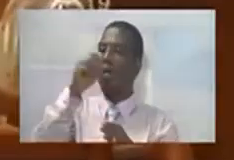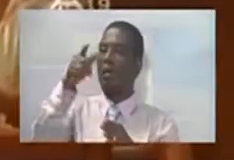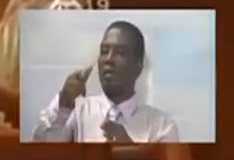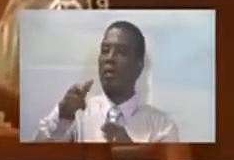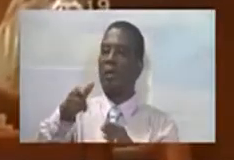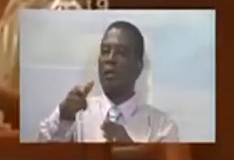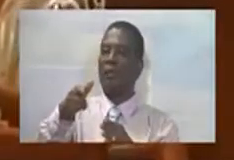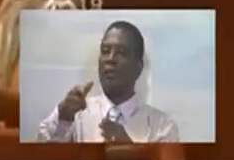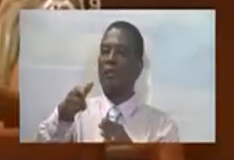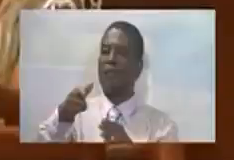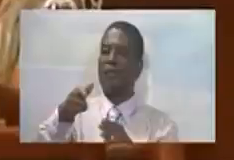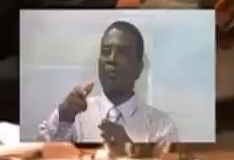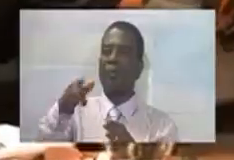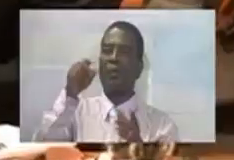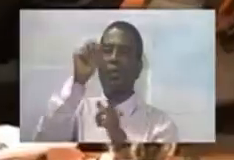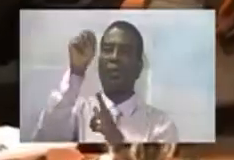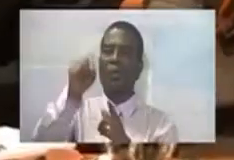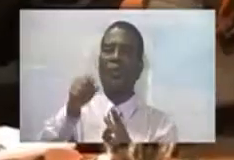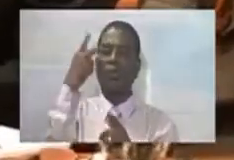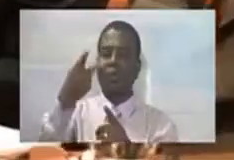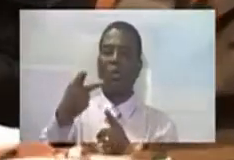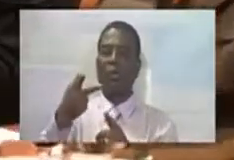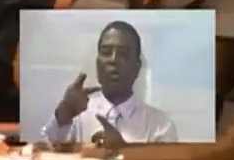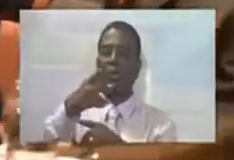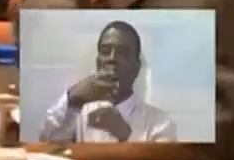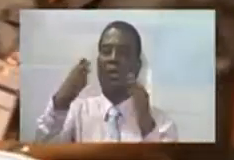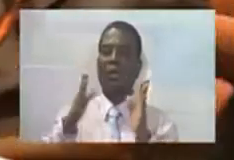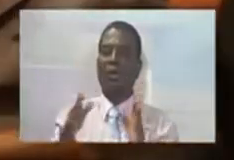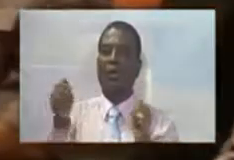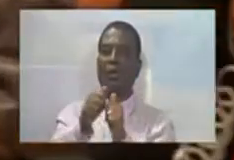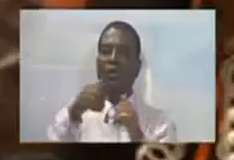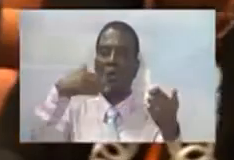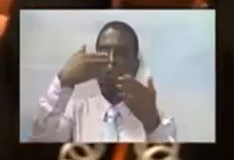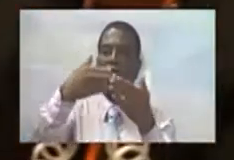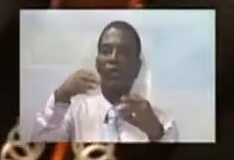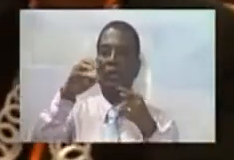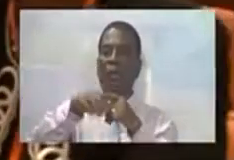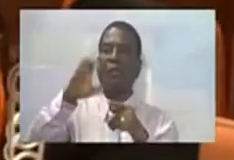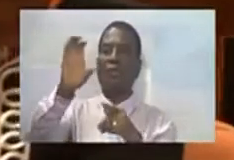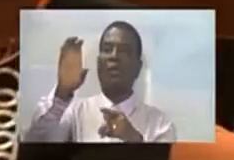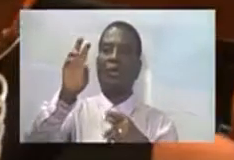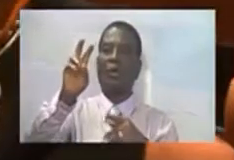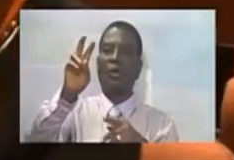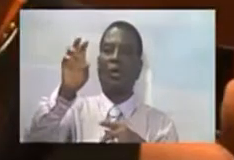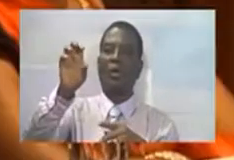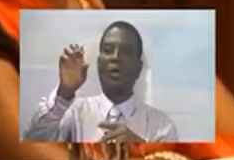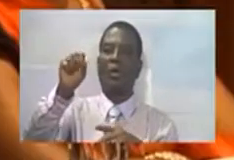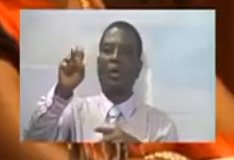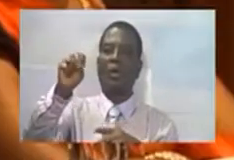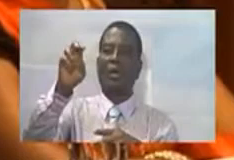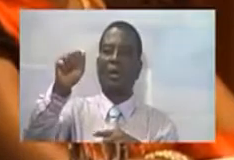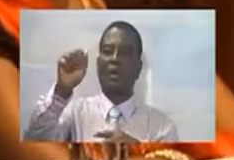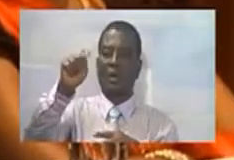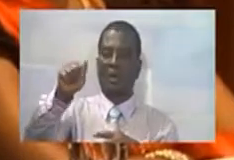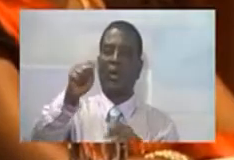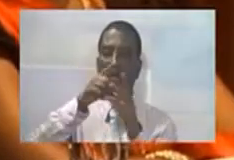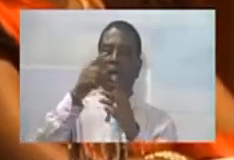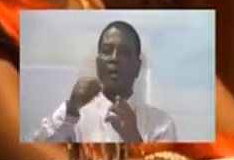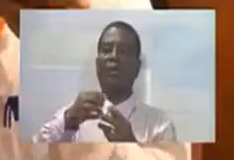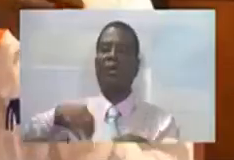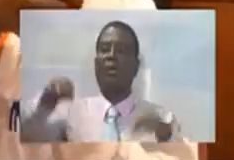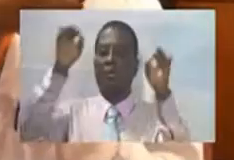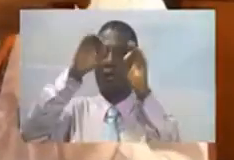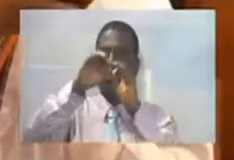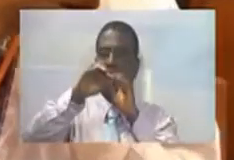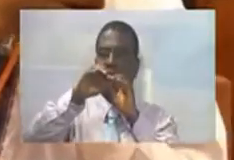au bicaméralisme, donc deux chambres avec l'arrivée du Sénat. Dans ce nouveau paysage institutionnel, il apparaît opportun d'organiser